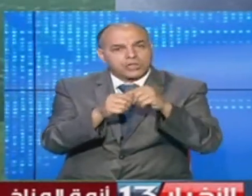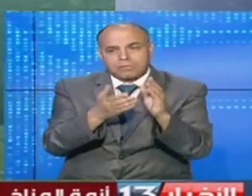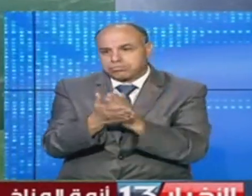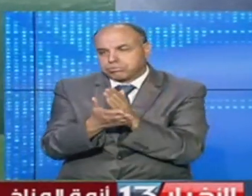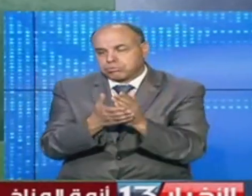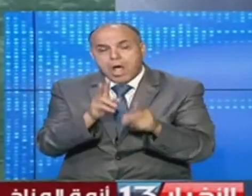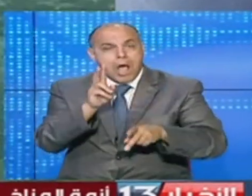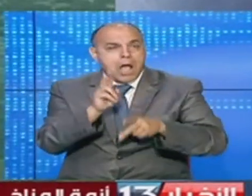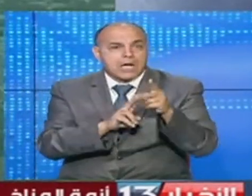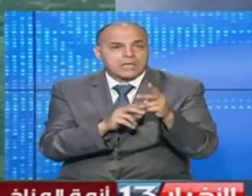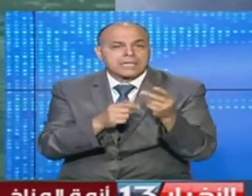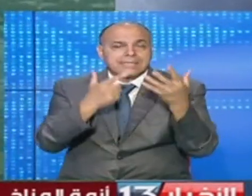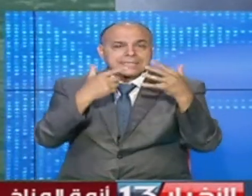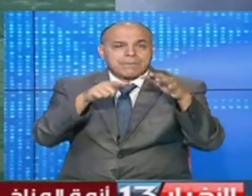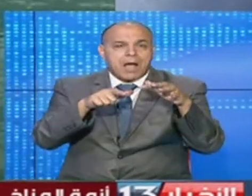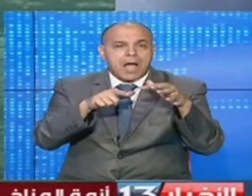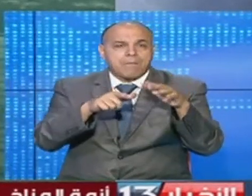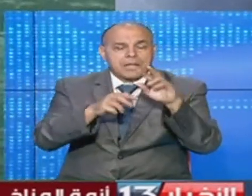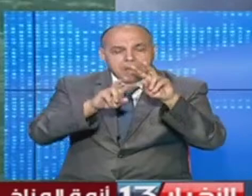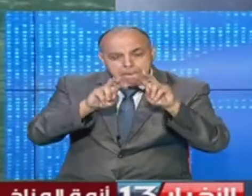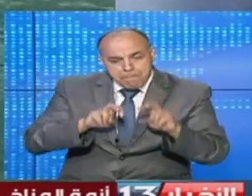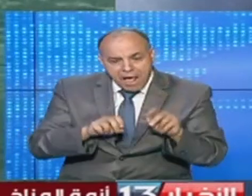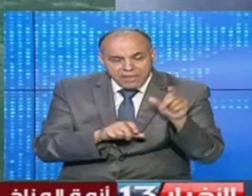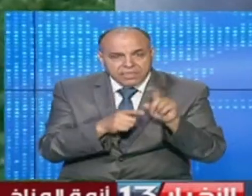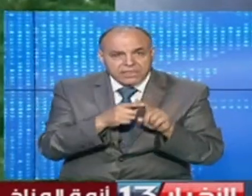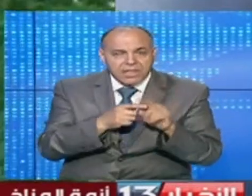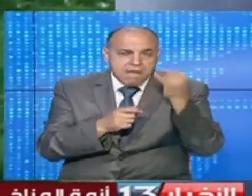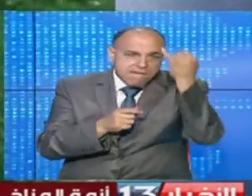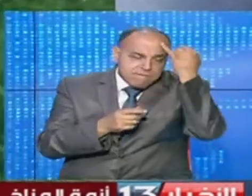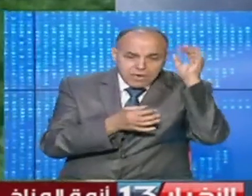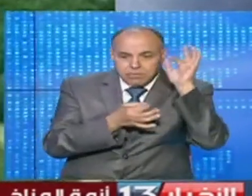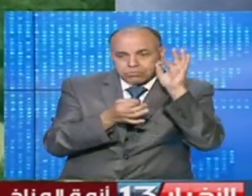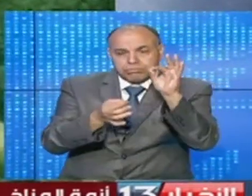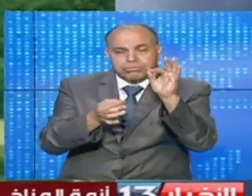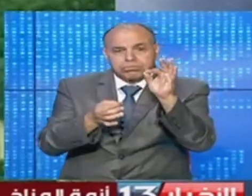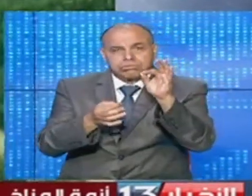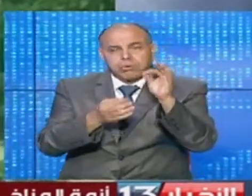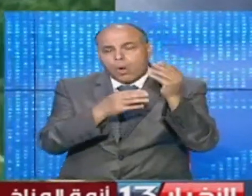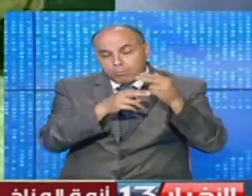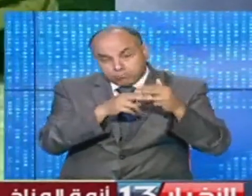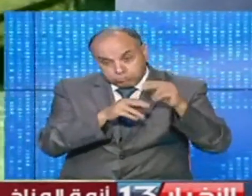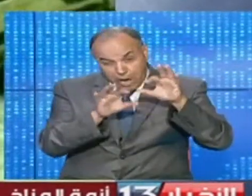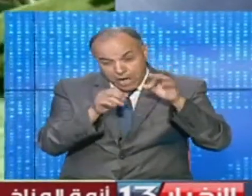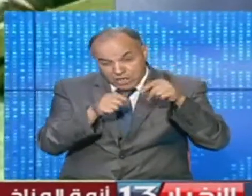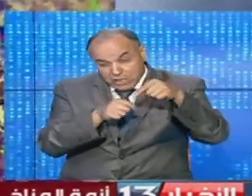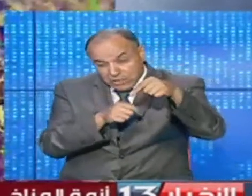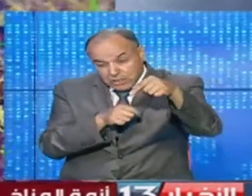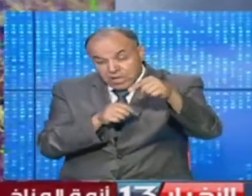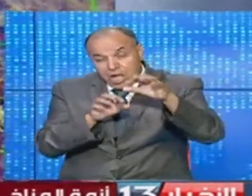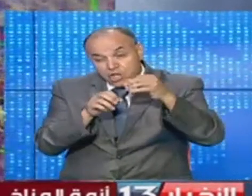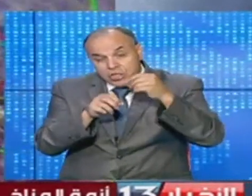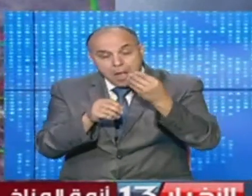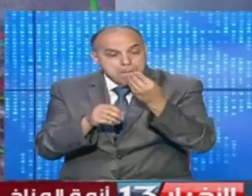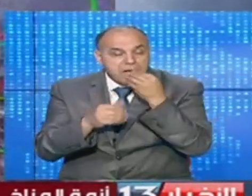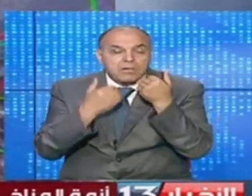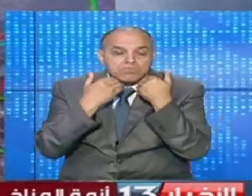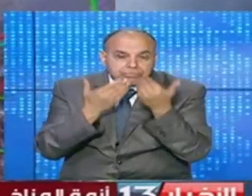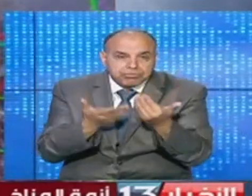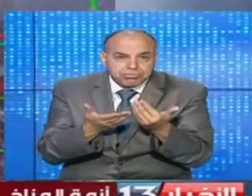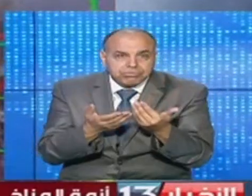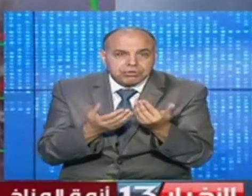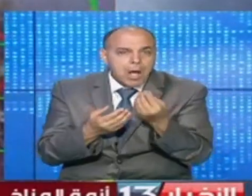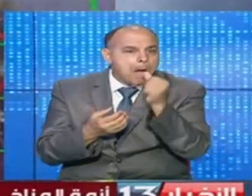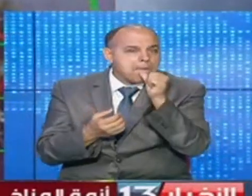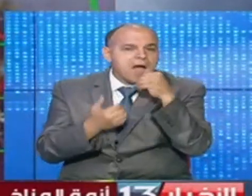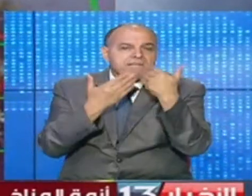اكثر من سبعمائه باحث قدم رؤيه ماساويه للعقود المقبله في ظل سوء التغذيه وانعدام الامن